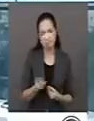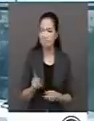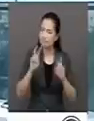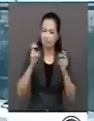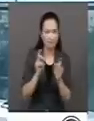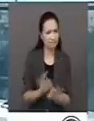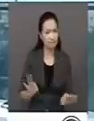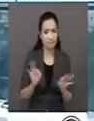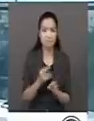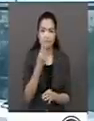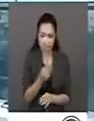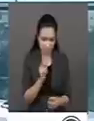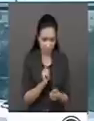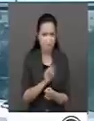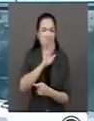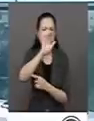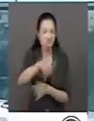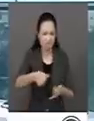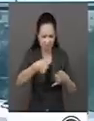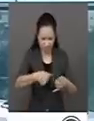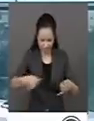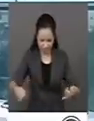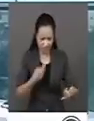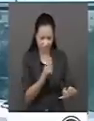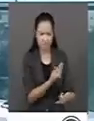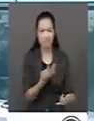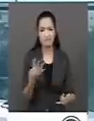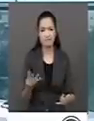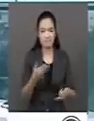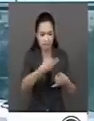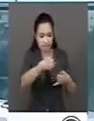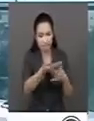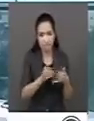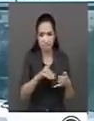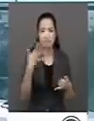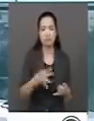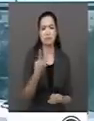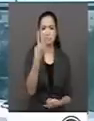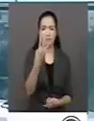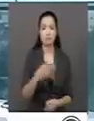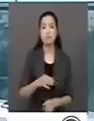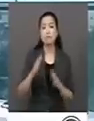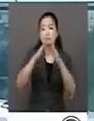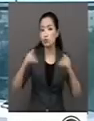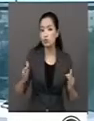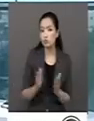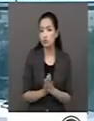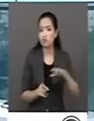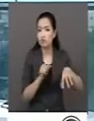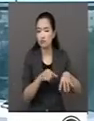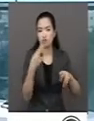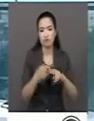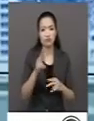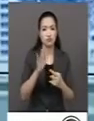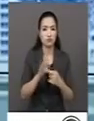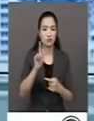เจอซากช้างชำแหละคุณนัท4ตัวด้วยกันนะครับที่วัดเขาอิติสุขโตหรือว่าหมู่บ้านช้